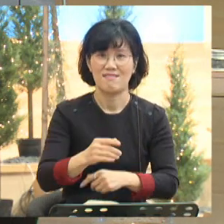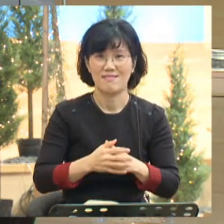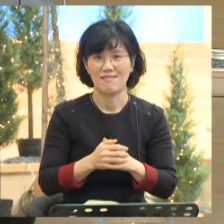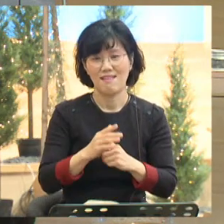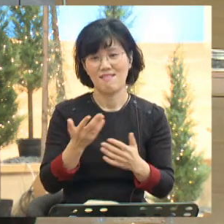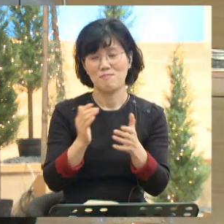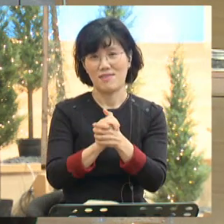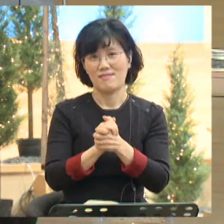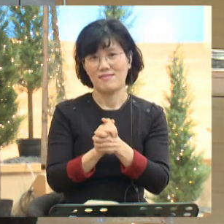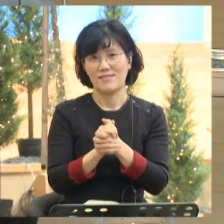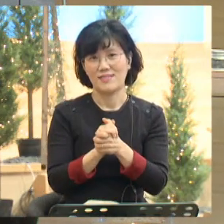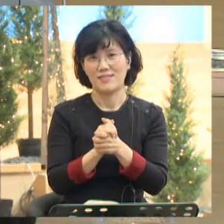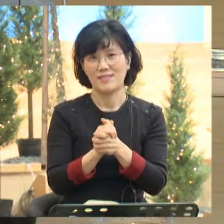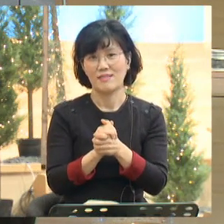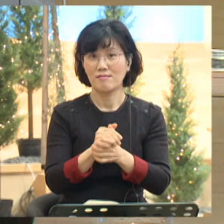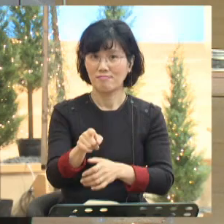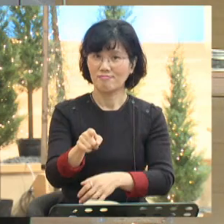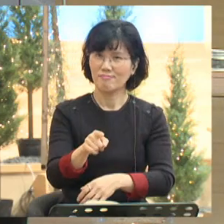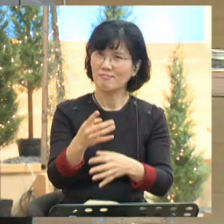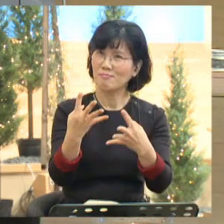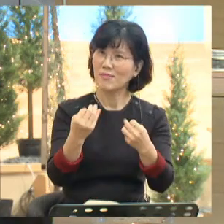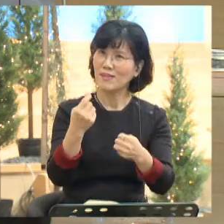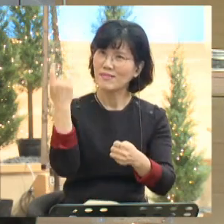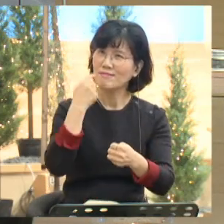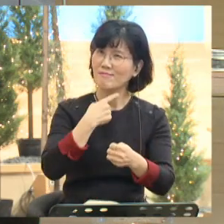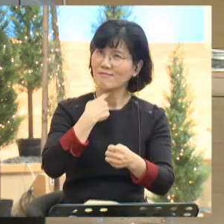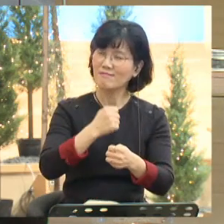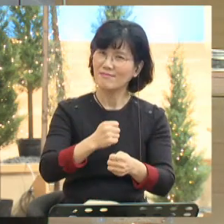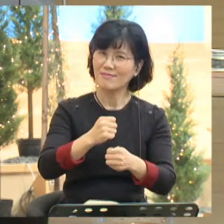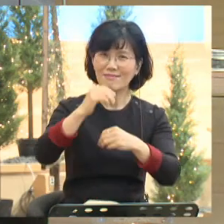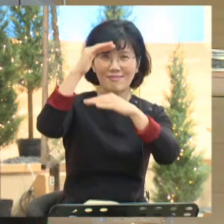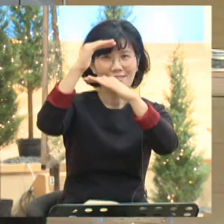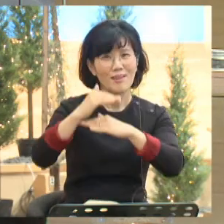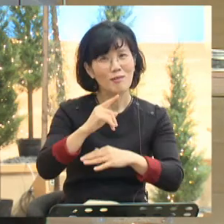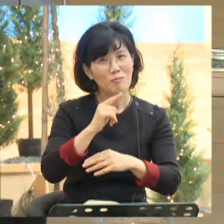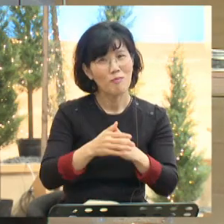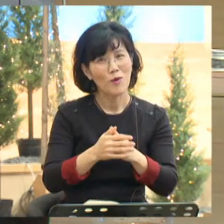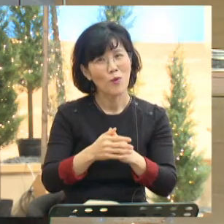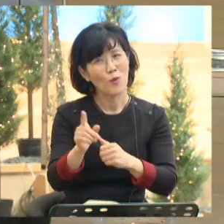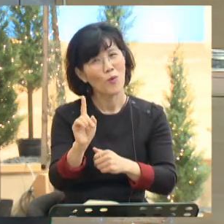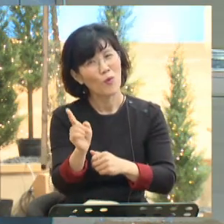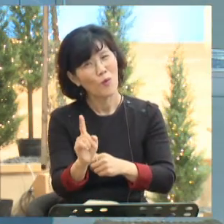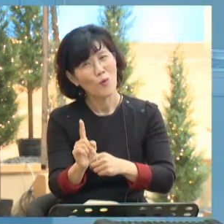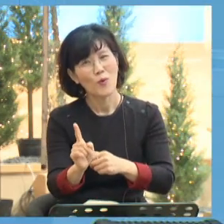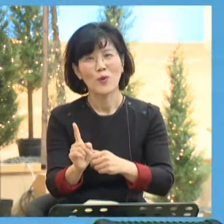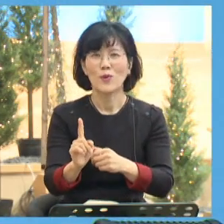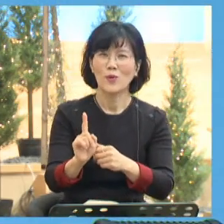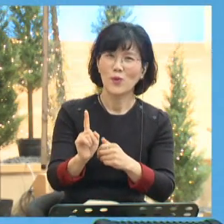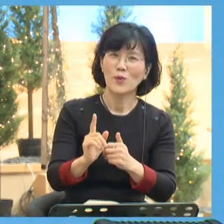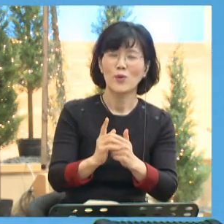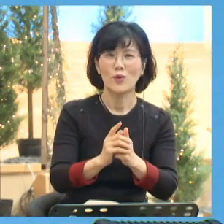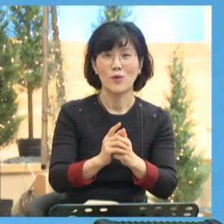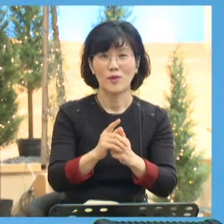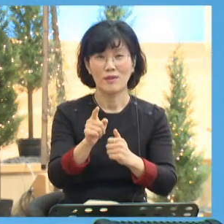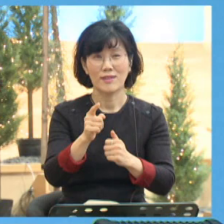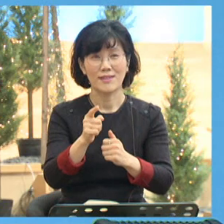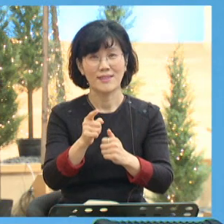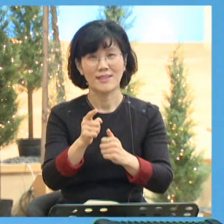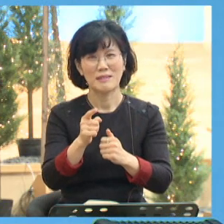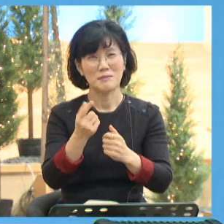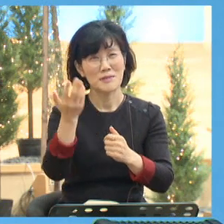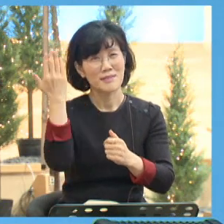아멘 어디서 많이 듣던 얘기입니다 그쵸 뭐 뭐랄까 이렇게 뭔가 뭔가 대자 패가